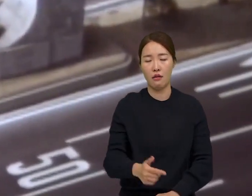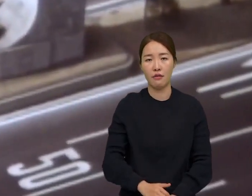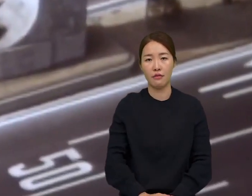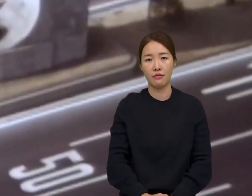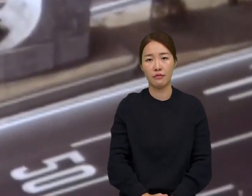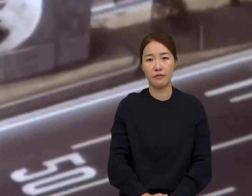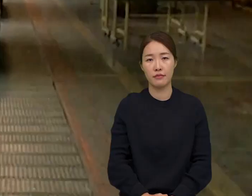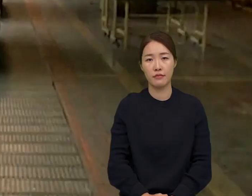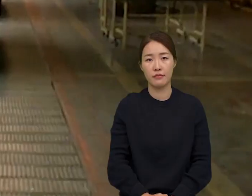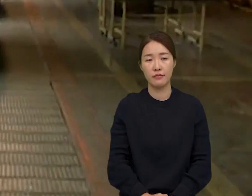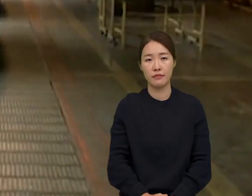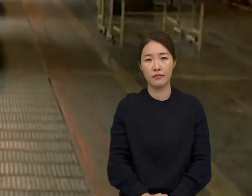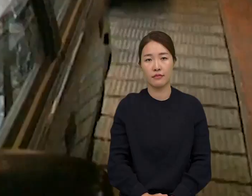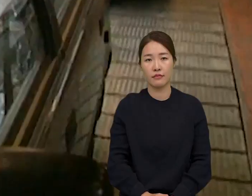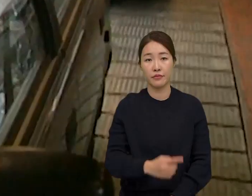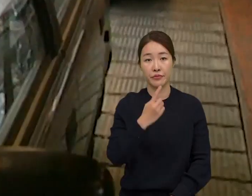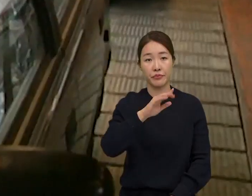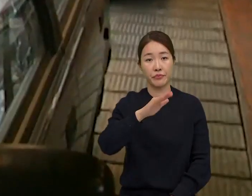심화됐다.